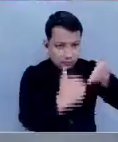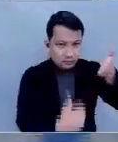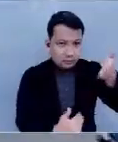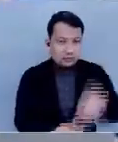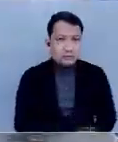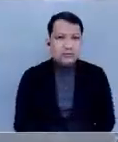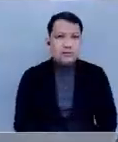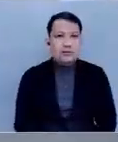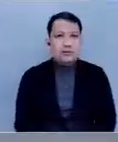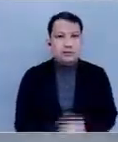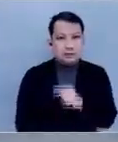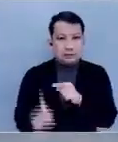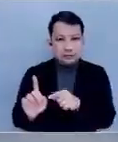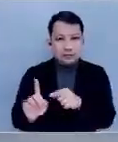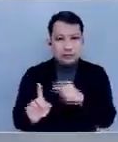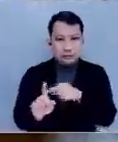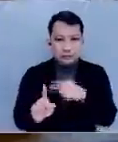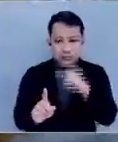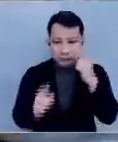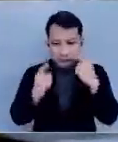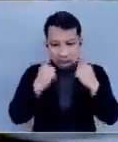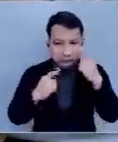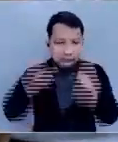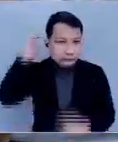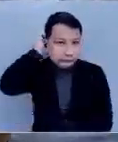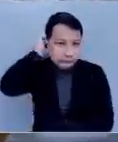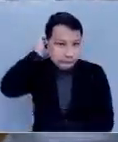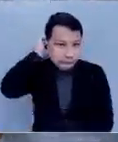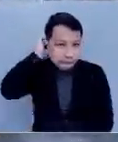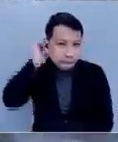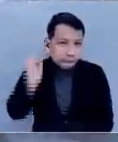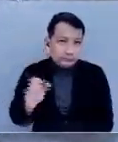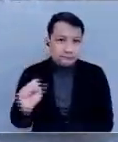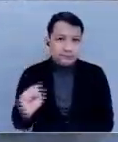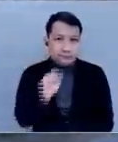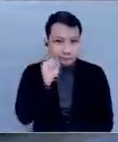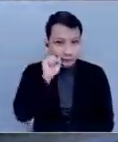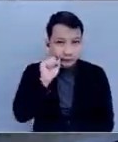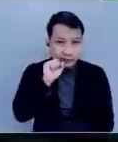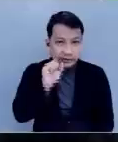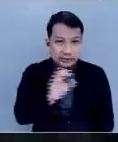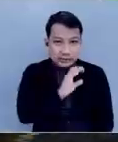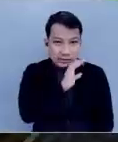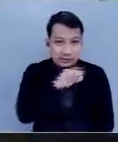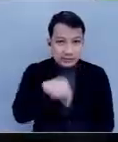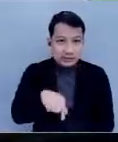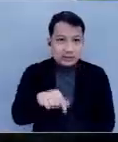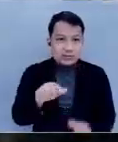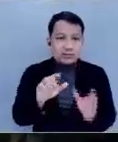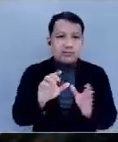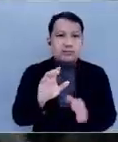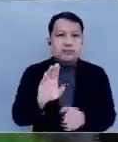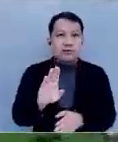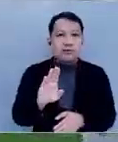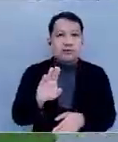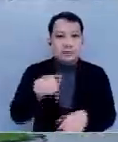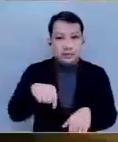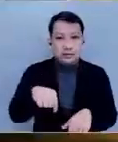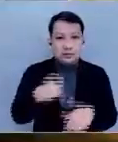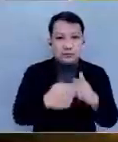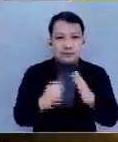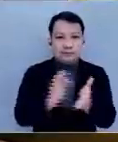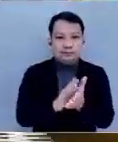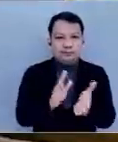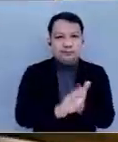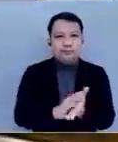Napaiyak na lang at napakamot ulo ang ilang senior citizen na aming nakausap dito sa Bagong Silang Elementary School. Si Lolo Alfredo